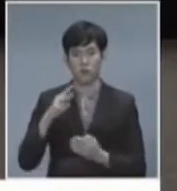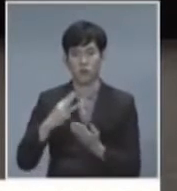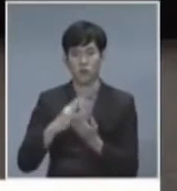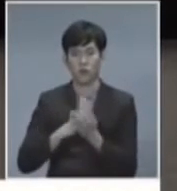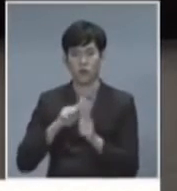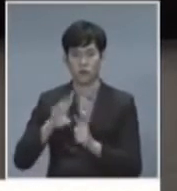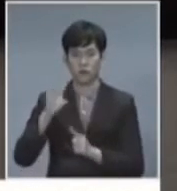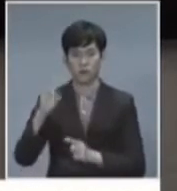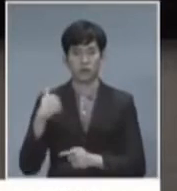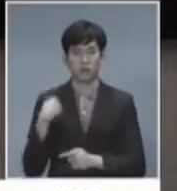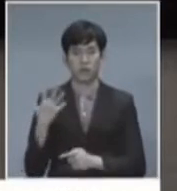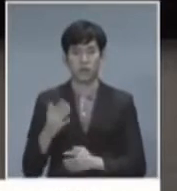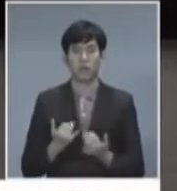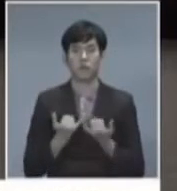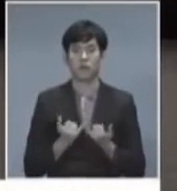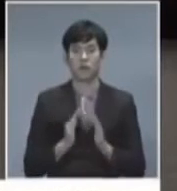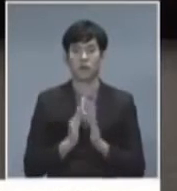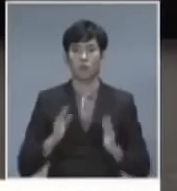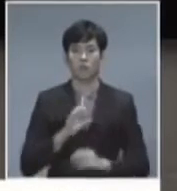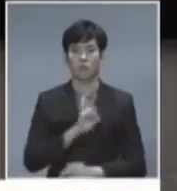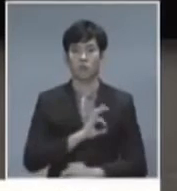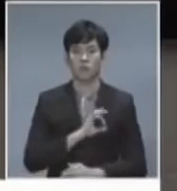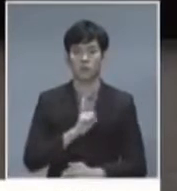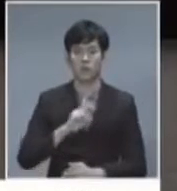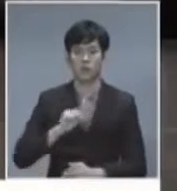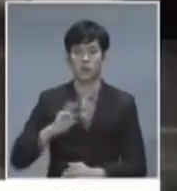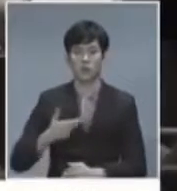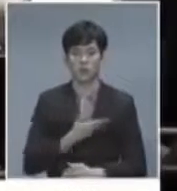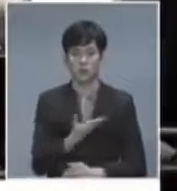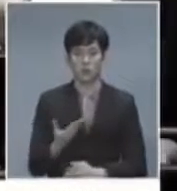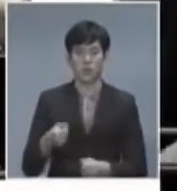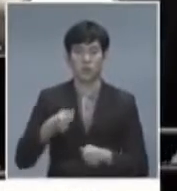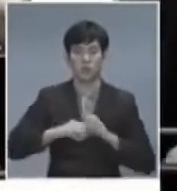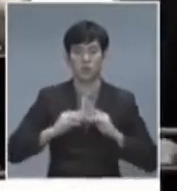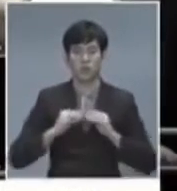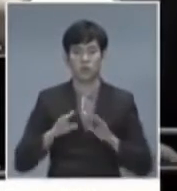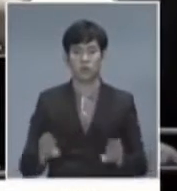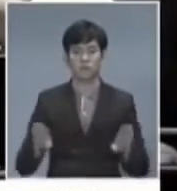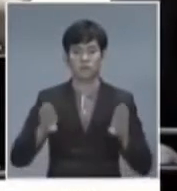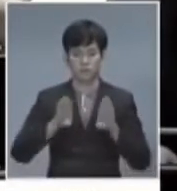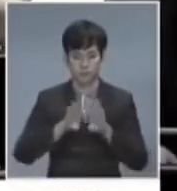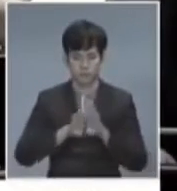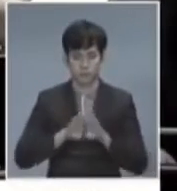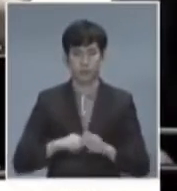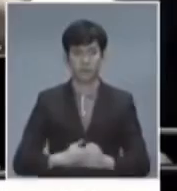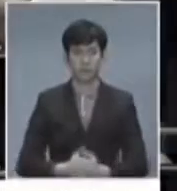วันนี้ขอขอบคุณสมาชิกทุกท่านที่มาประชุมผมขอปิดประชุมครับ